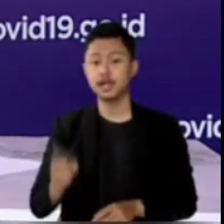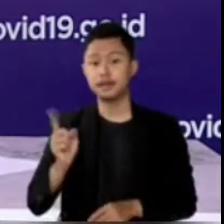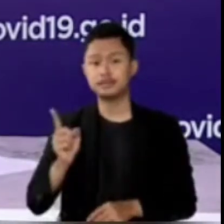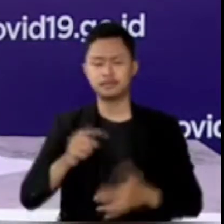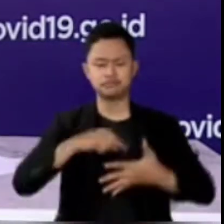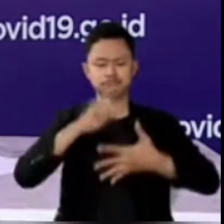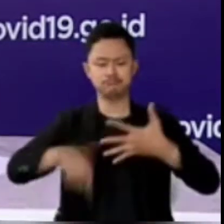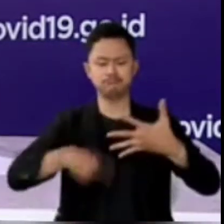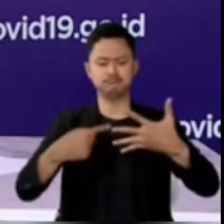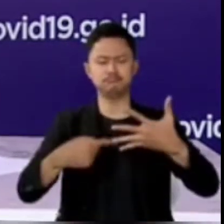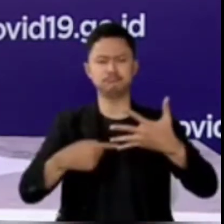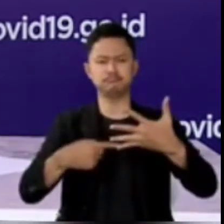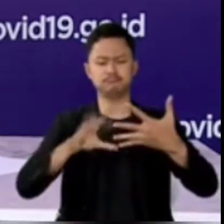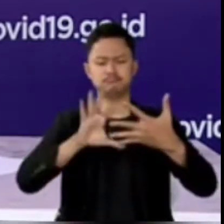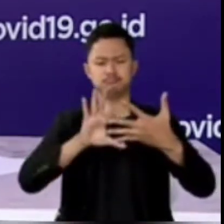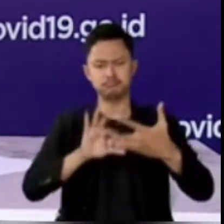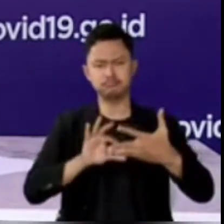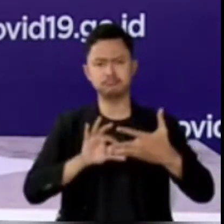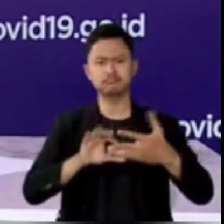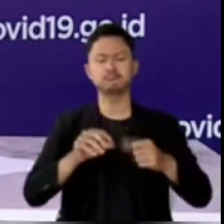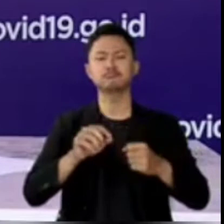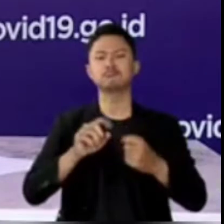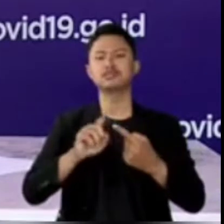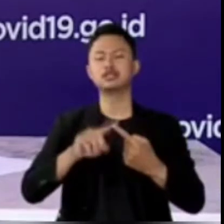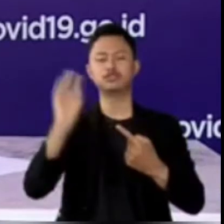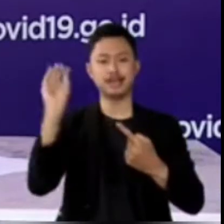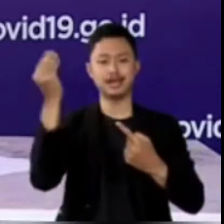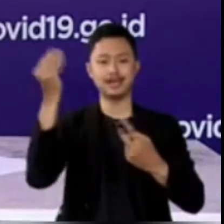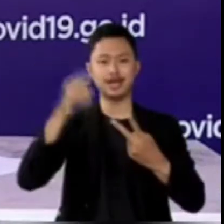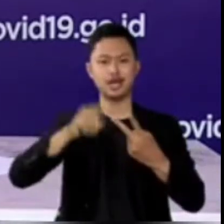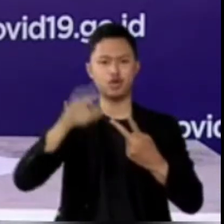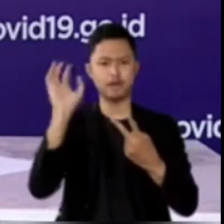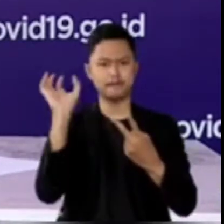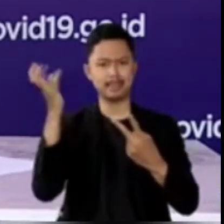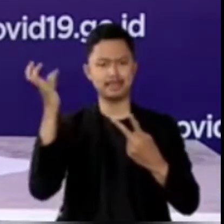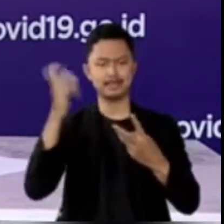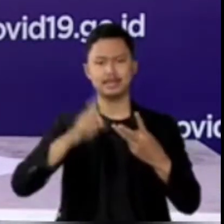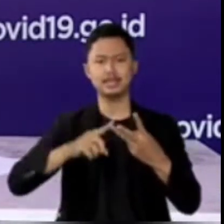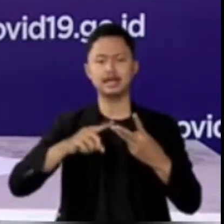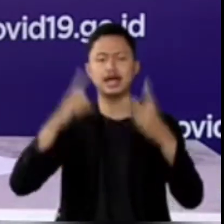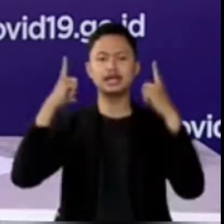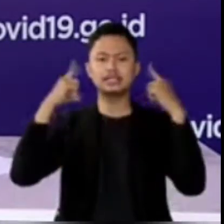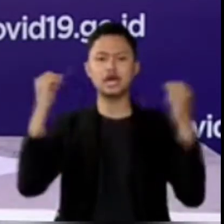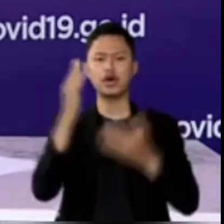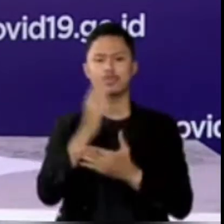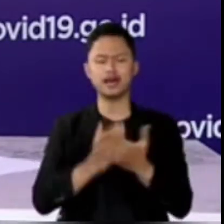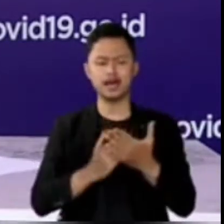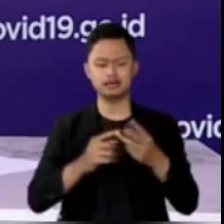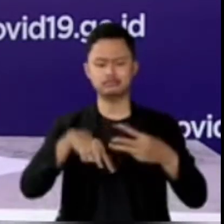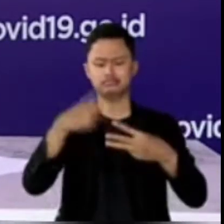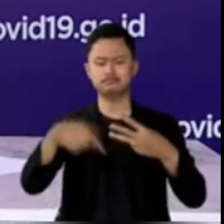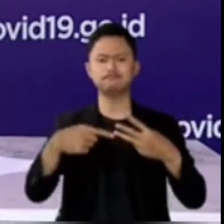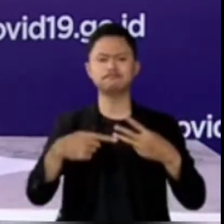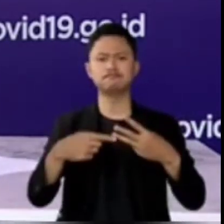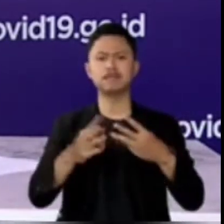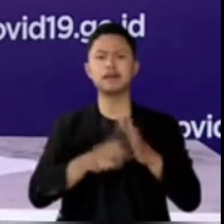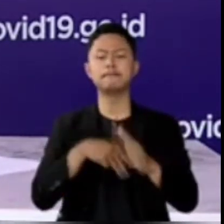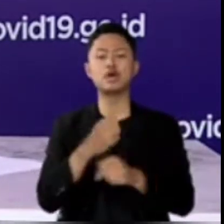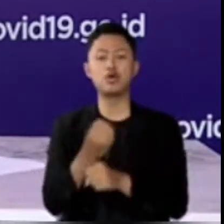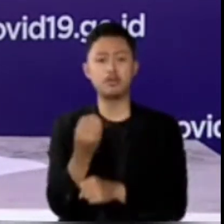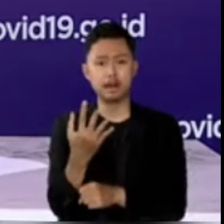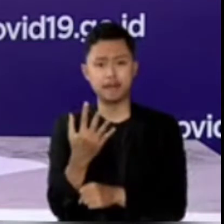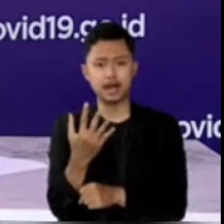tahun 2021, jumlah kasus sembuh mingguan menurun 0,7%. Meskipun penurunannya